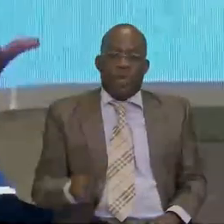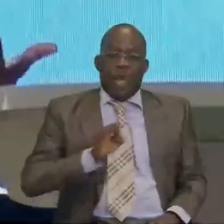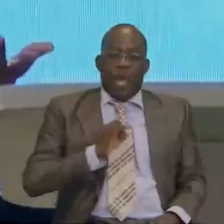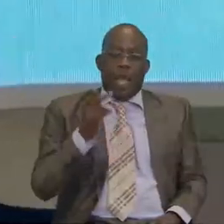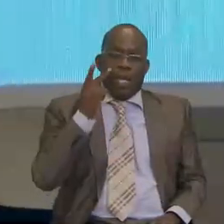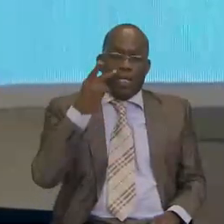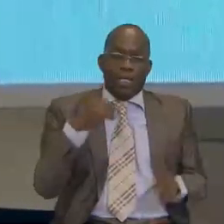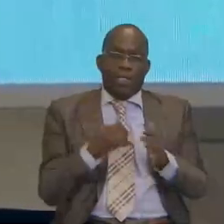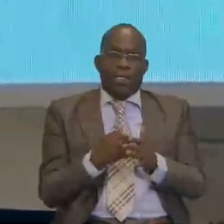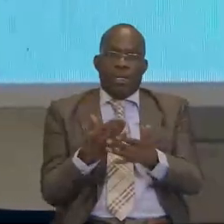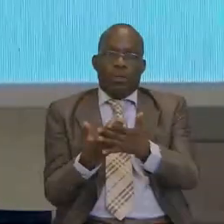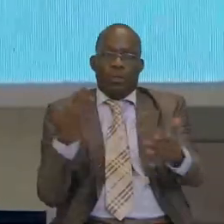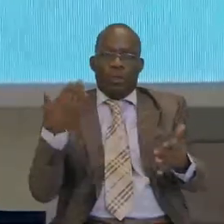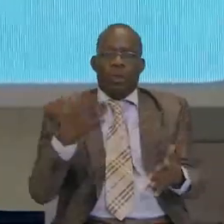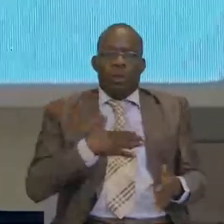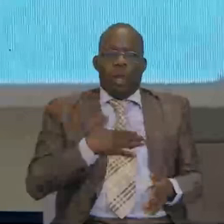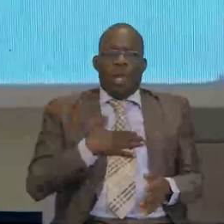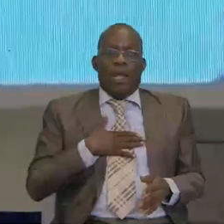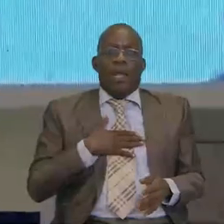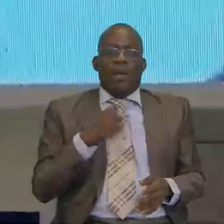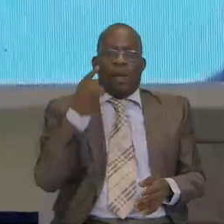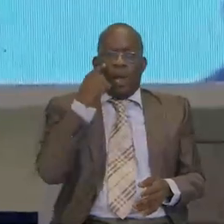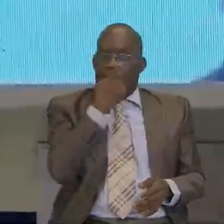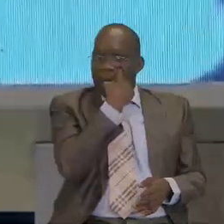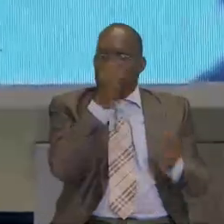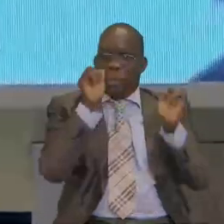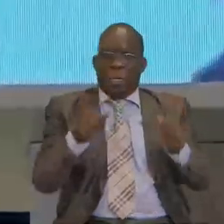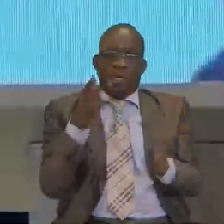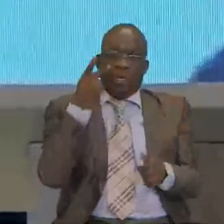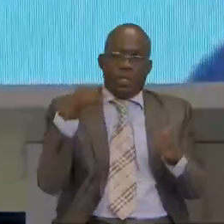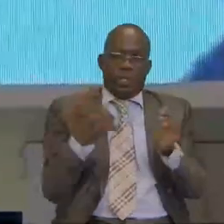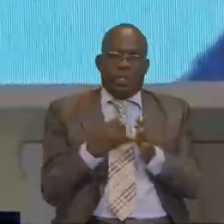le vois avant que mes yeux physiques ne le voient.